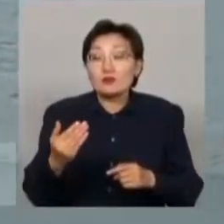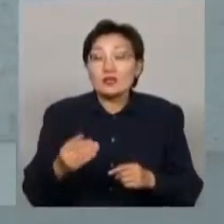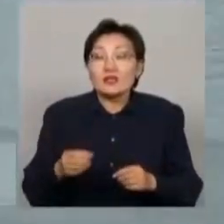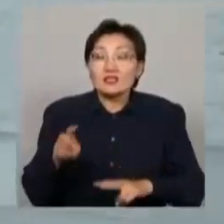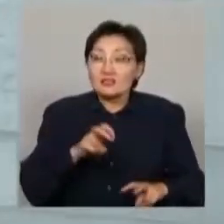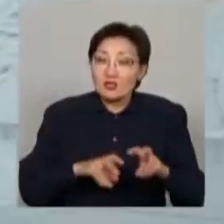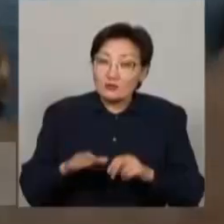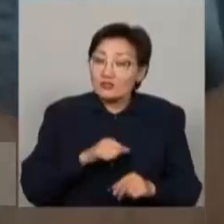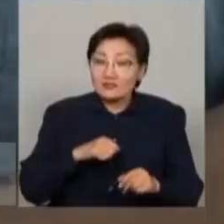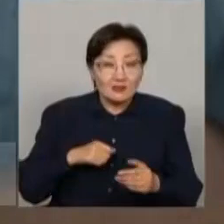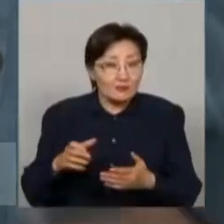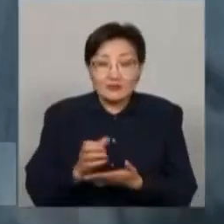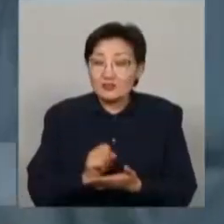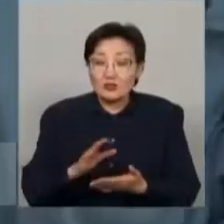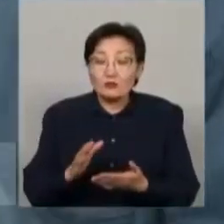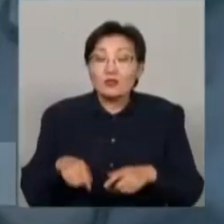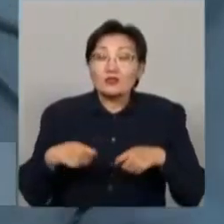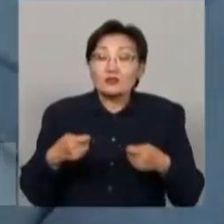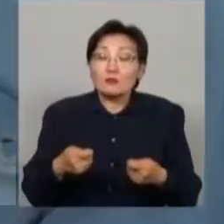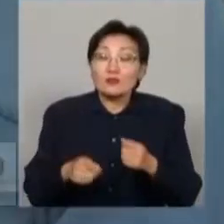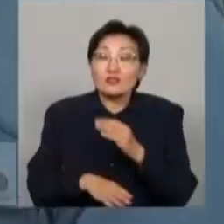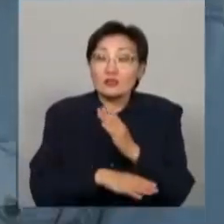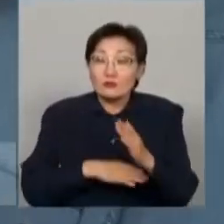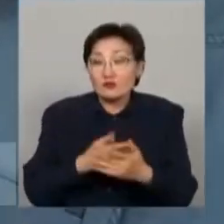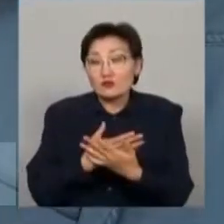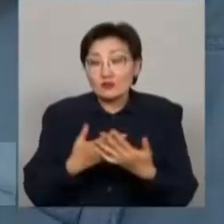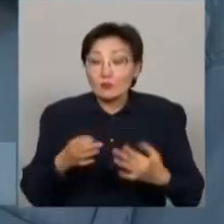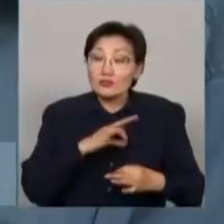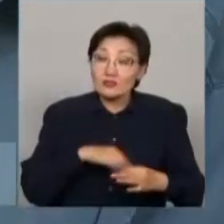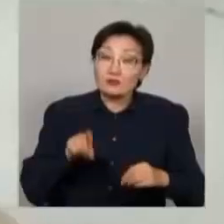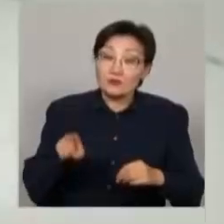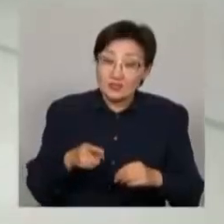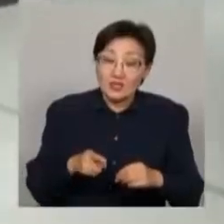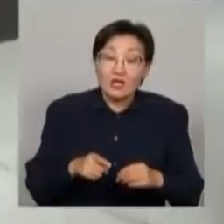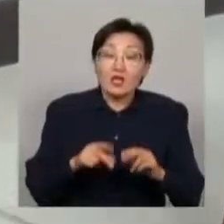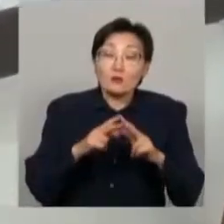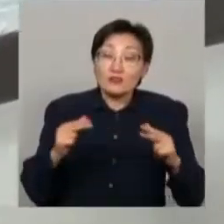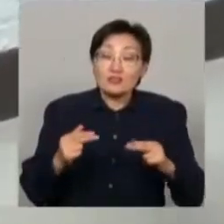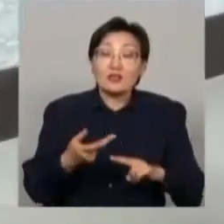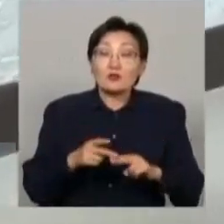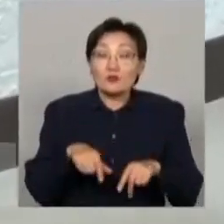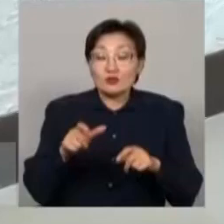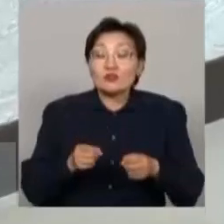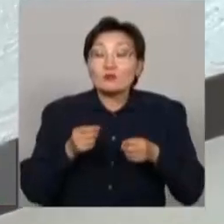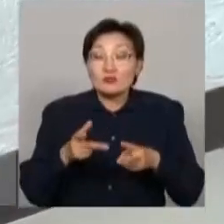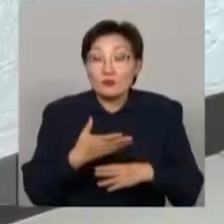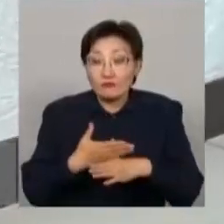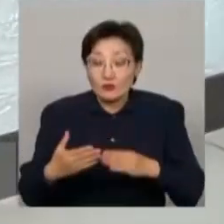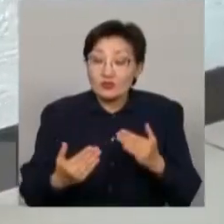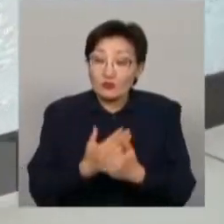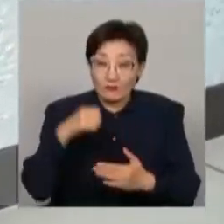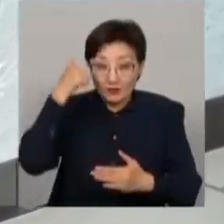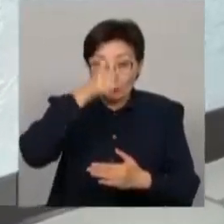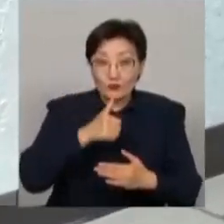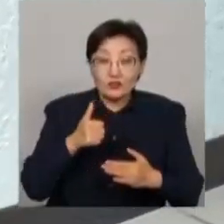ищет целенаправленно. Дает вторую жизнь срубленным веткам и корягам. Использует даже стволы ели, которые люди обычно выбрасывают после Нового года.